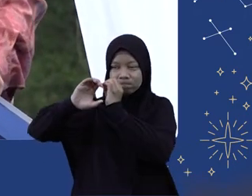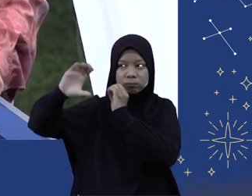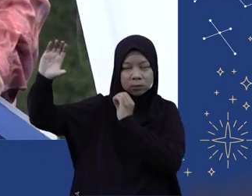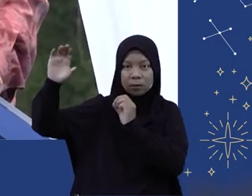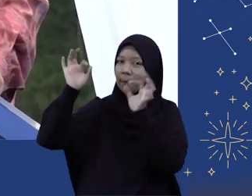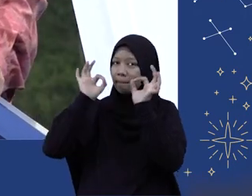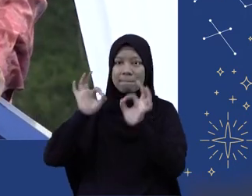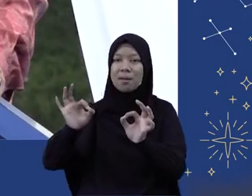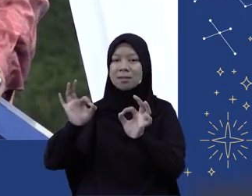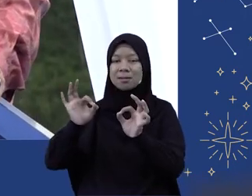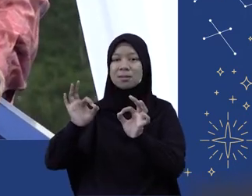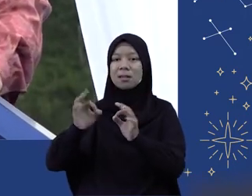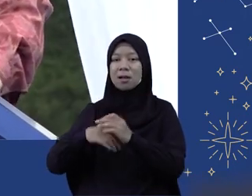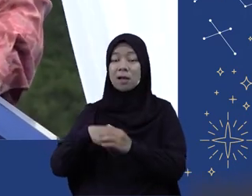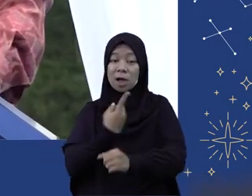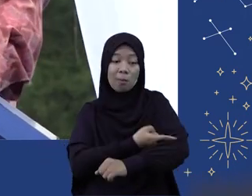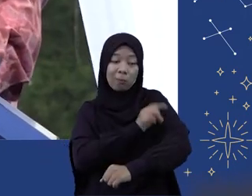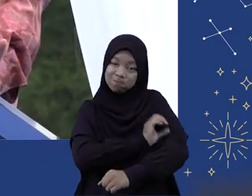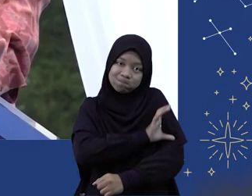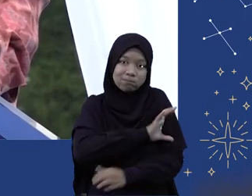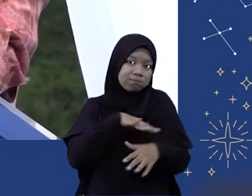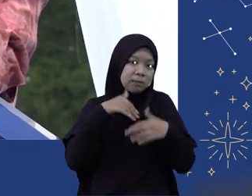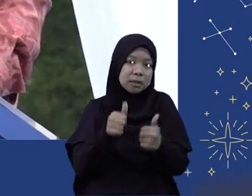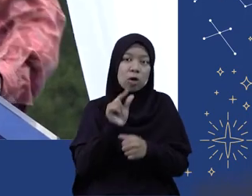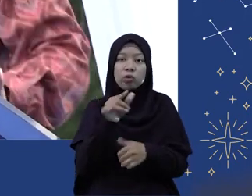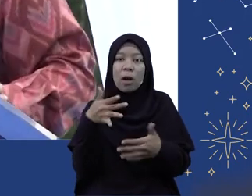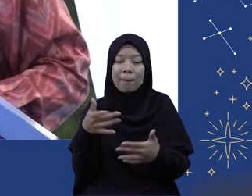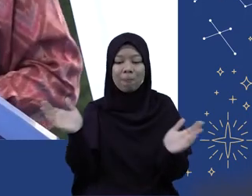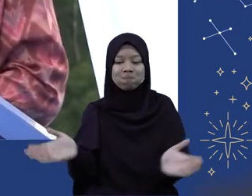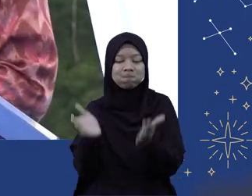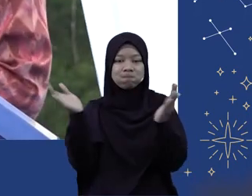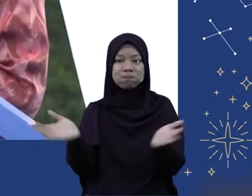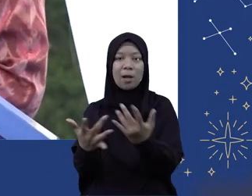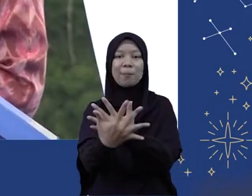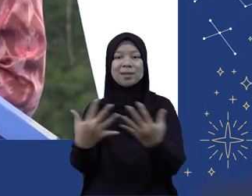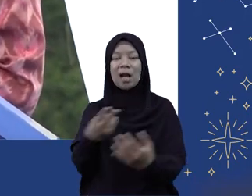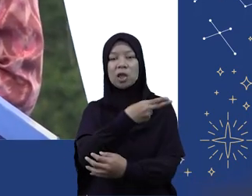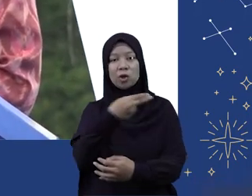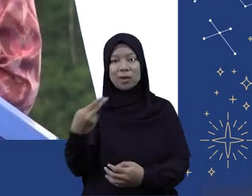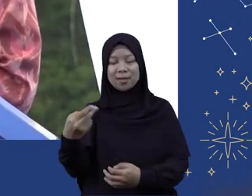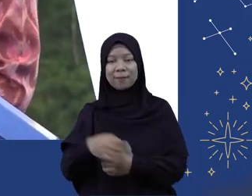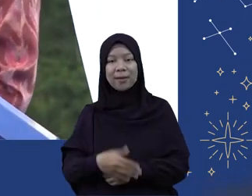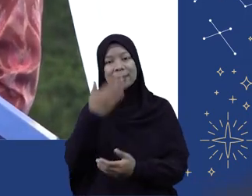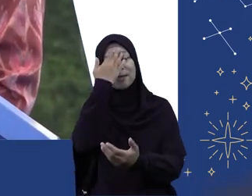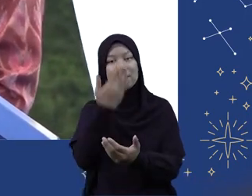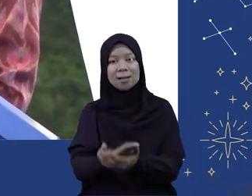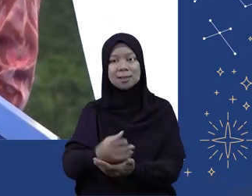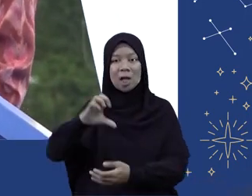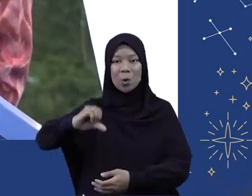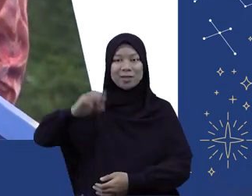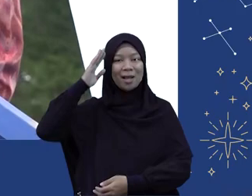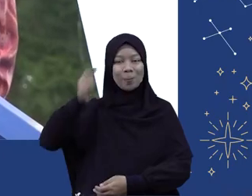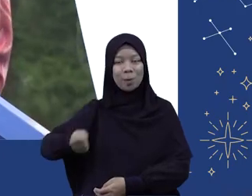makin banyak dan tinggi untuk kesejahteraan masyarakat Indonesia Sekian dan terima kasih assalamualaikum